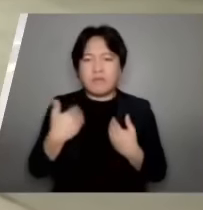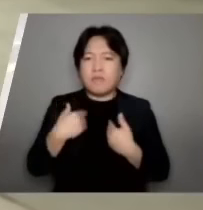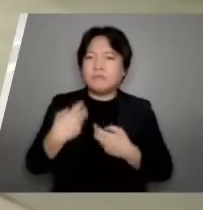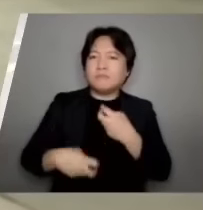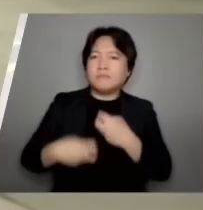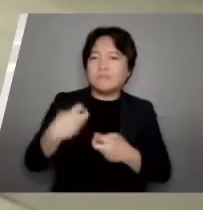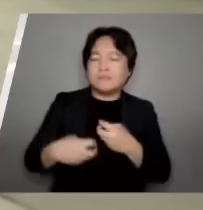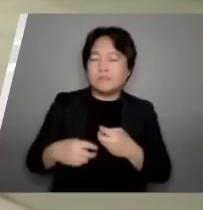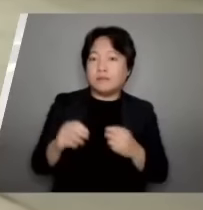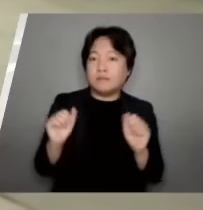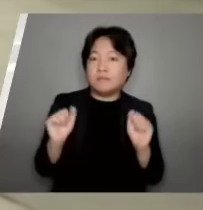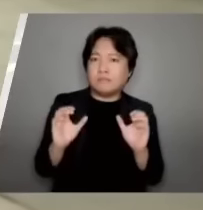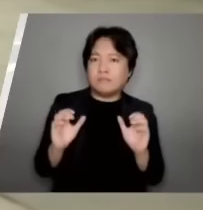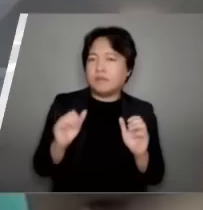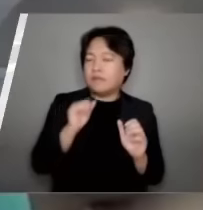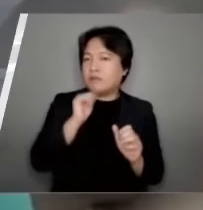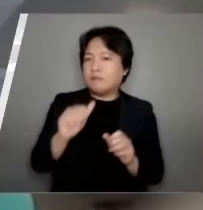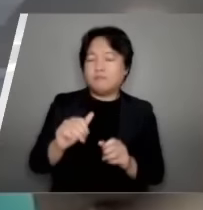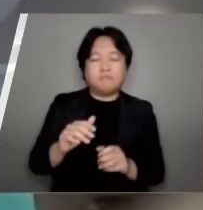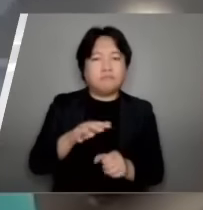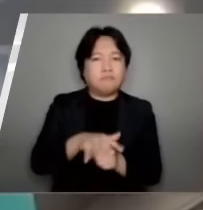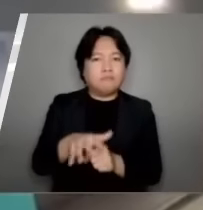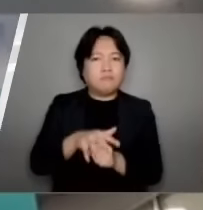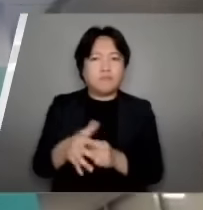sa loob ng paliparan.